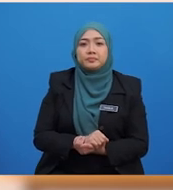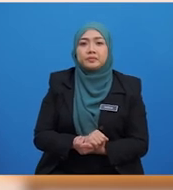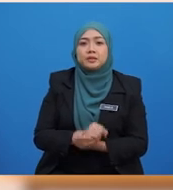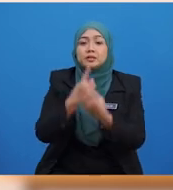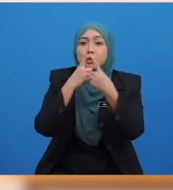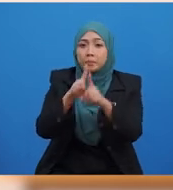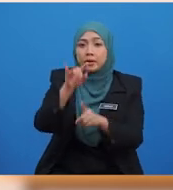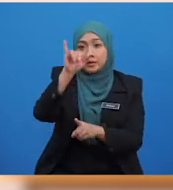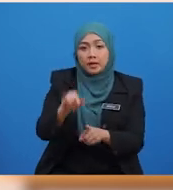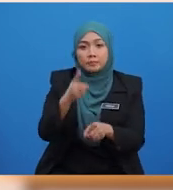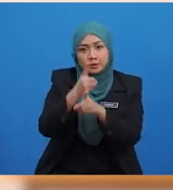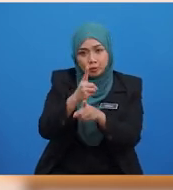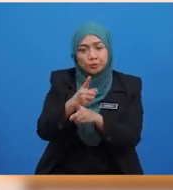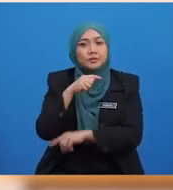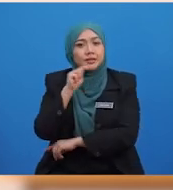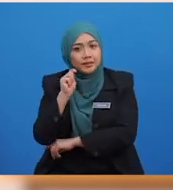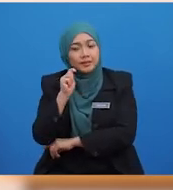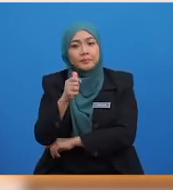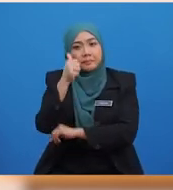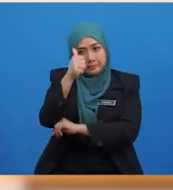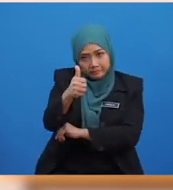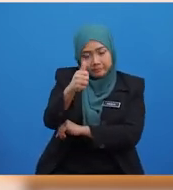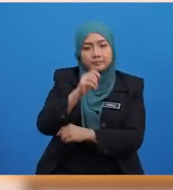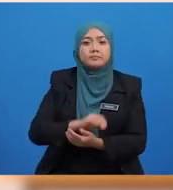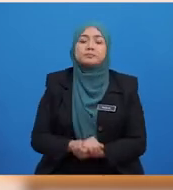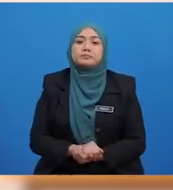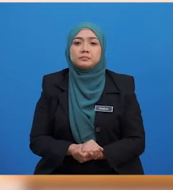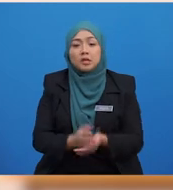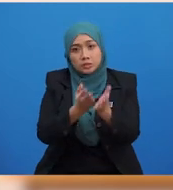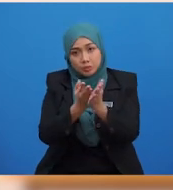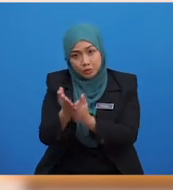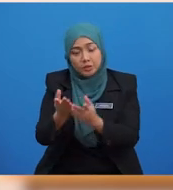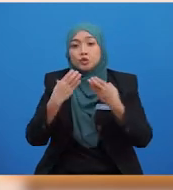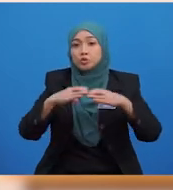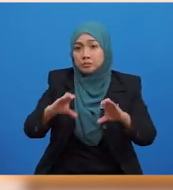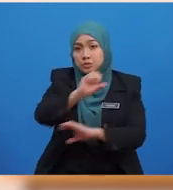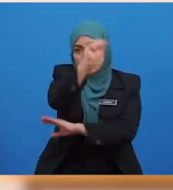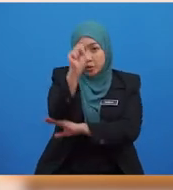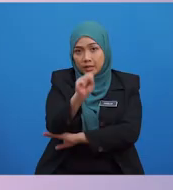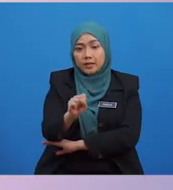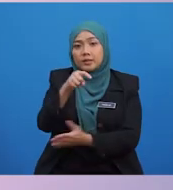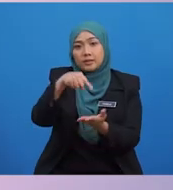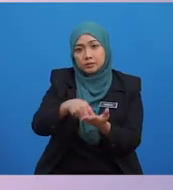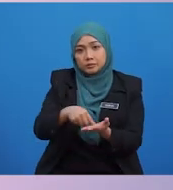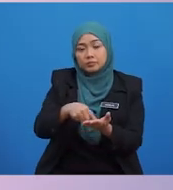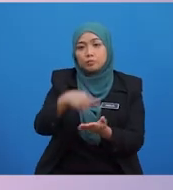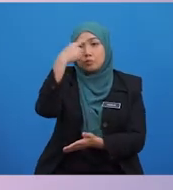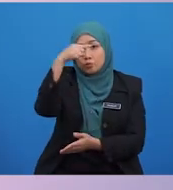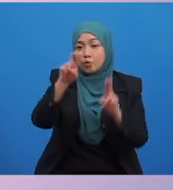murid-murid seterusnya cube soalan berikut sebagai menguji kepahaman kamu semua